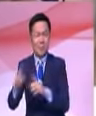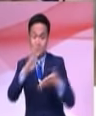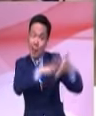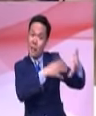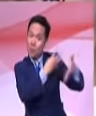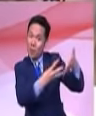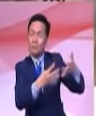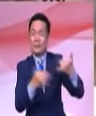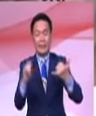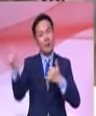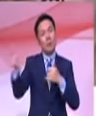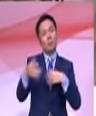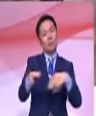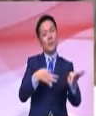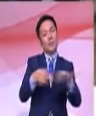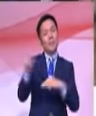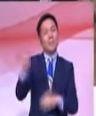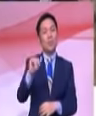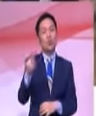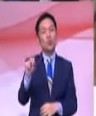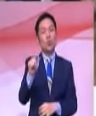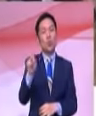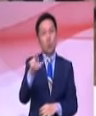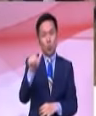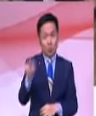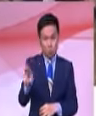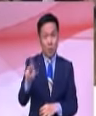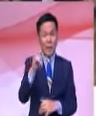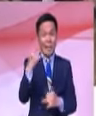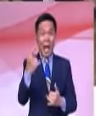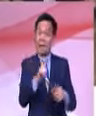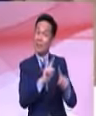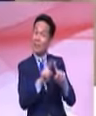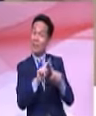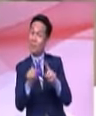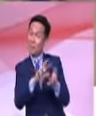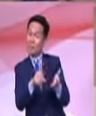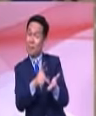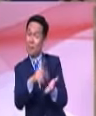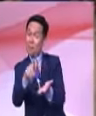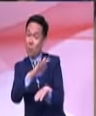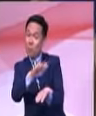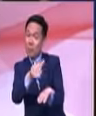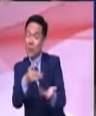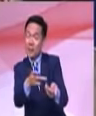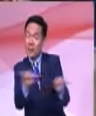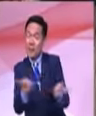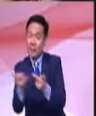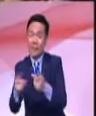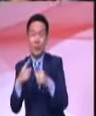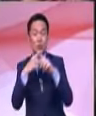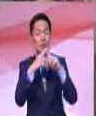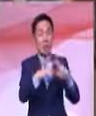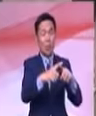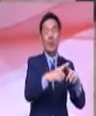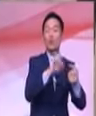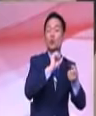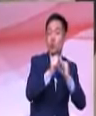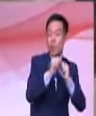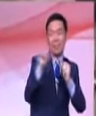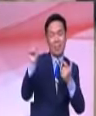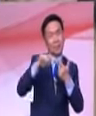di Bintulu. Tambahnya, terdapat tiga kawasan terlibat untuk program ini iaitu Dewan Sukan Tatau, Balai